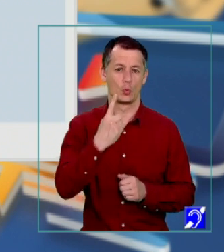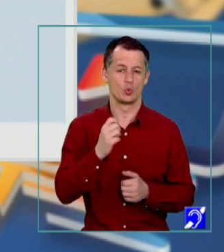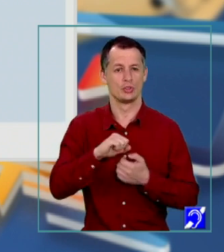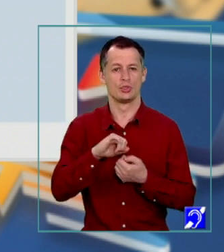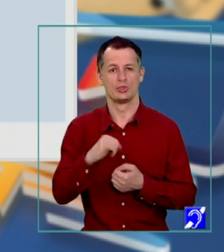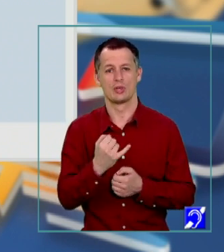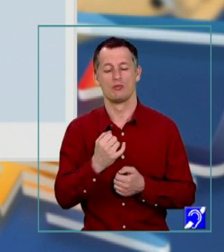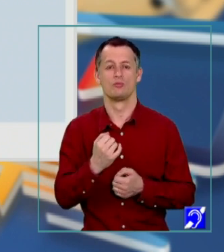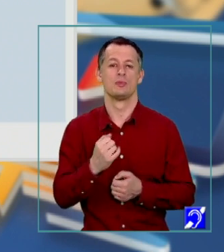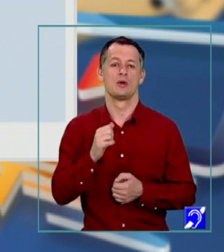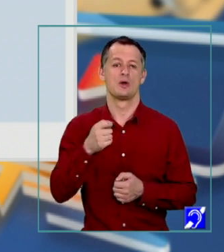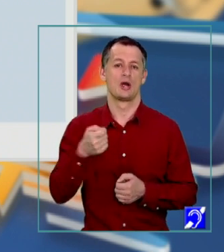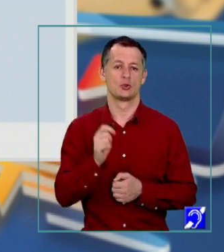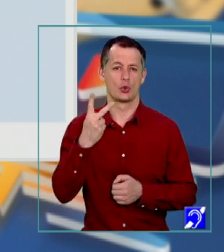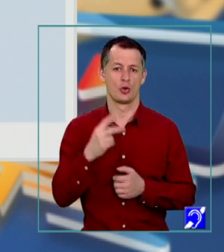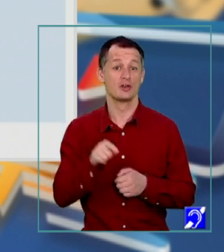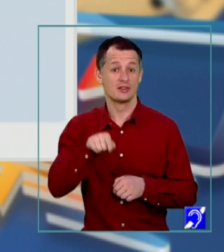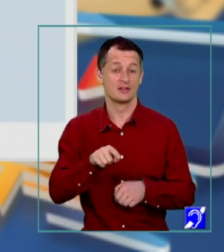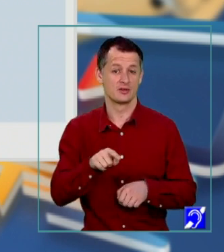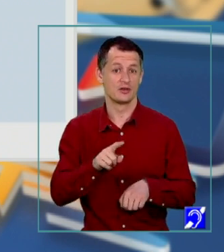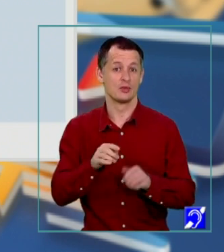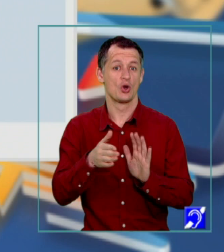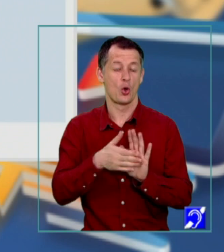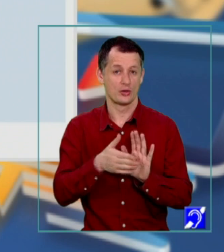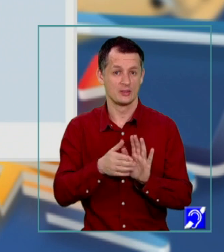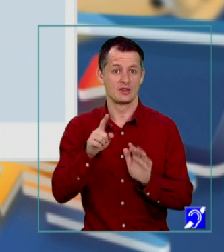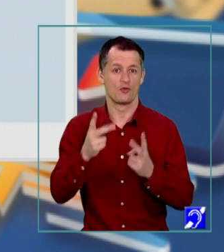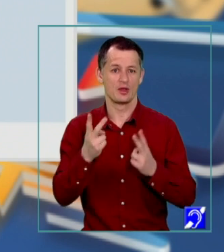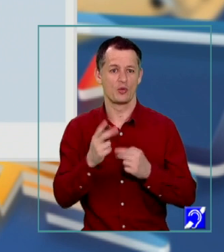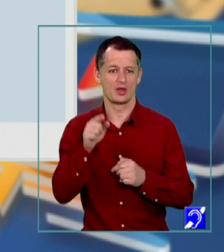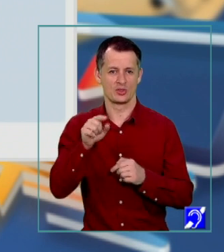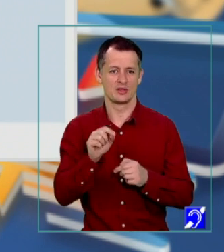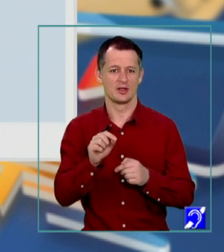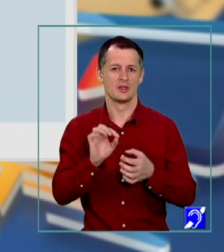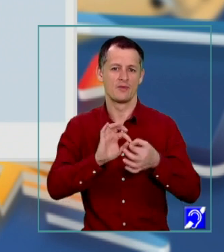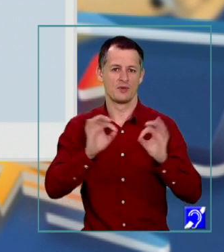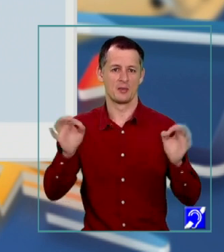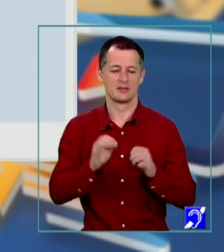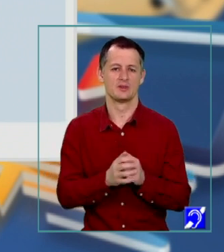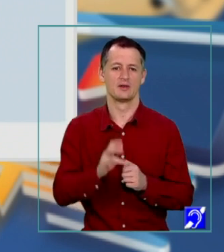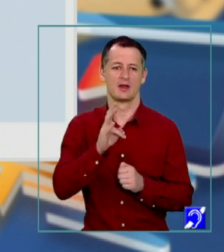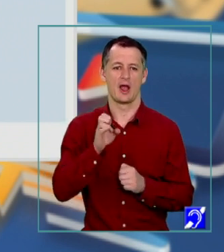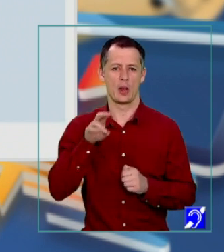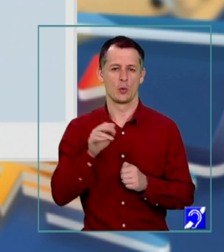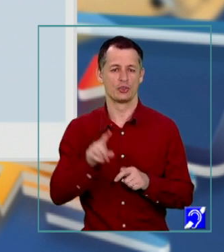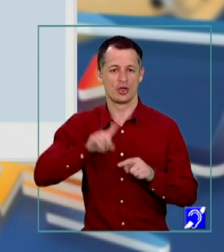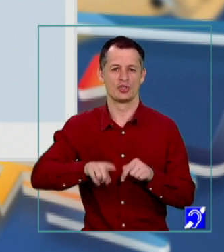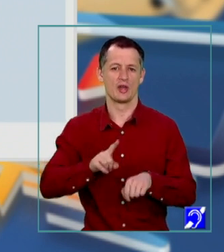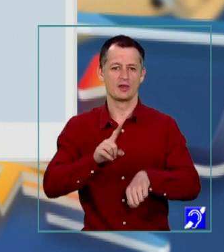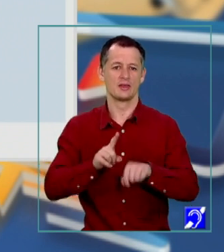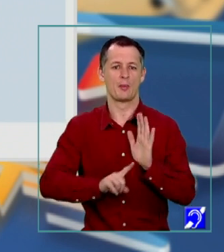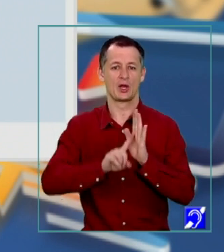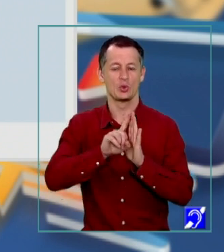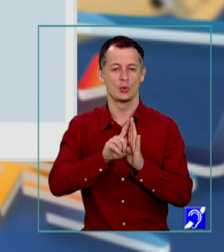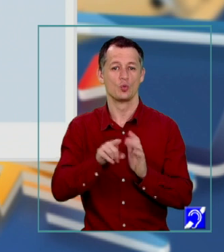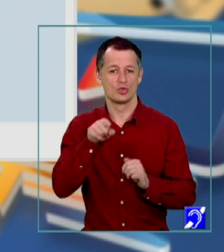În acest motiv este foarte importantă așa această afirmație, heliu la aceeași temperatură cu cea a